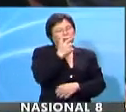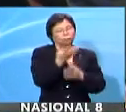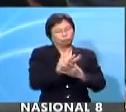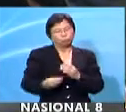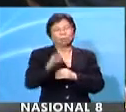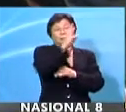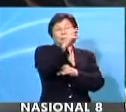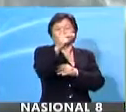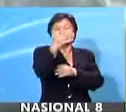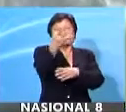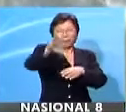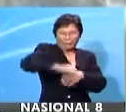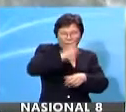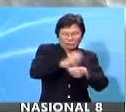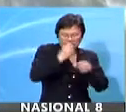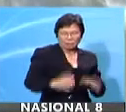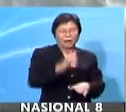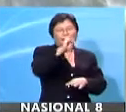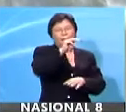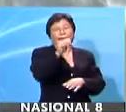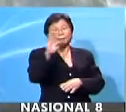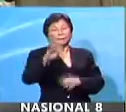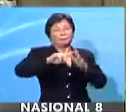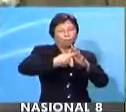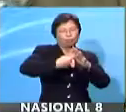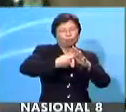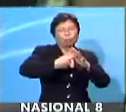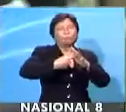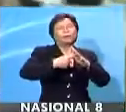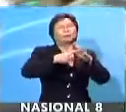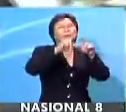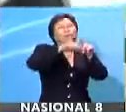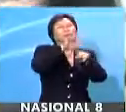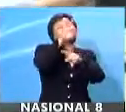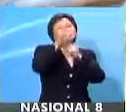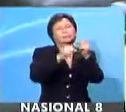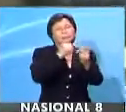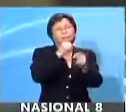semula 6,000 pekerjanya dalam MAB yang akan mula beroperasi September ini.